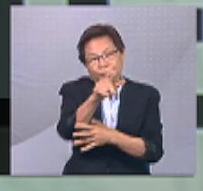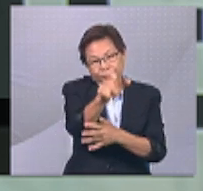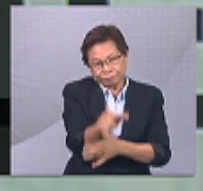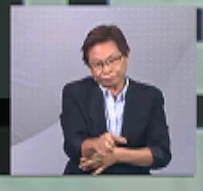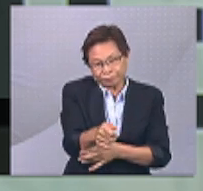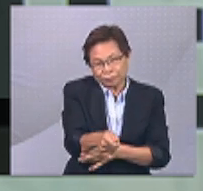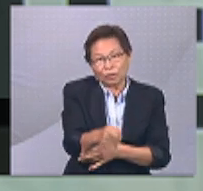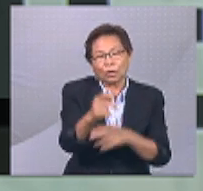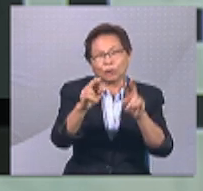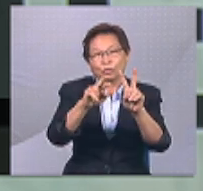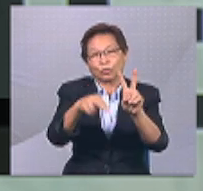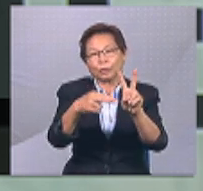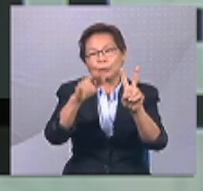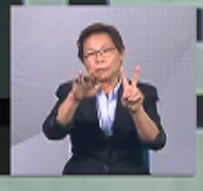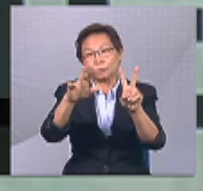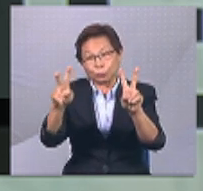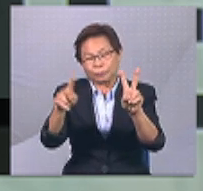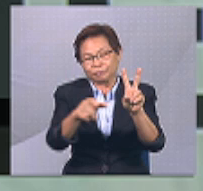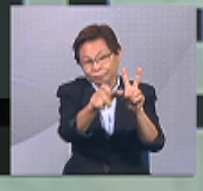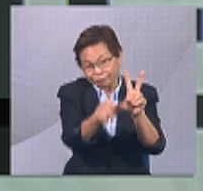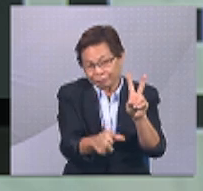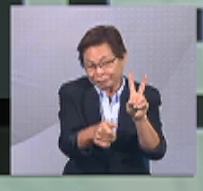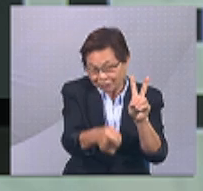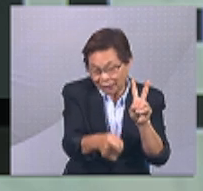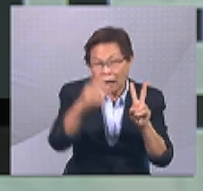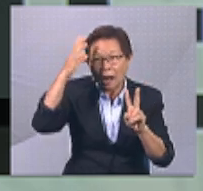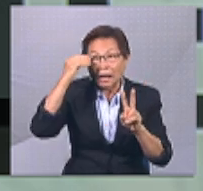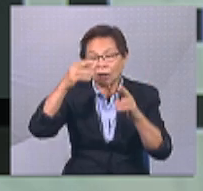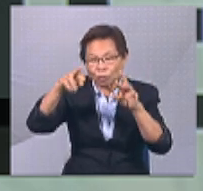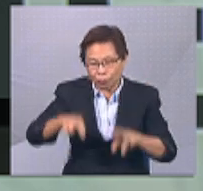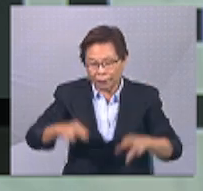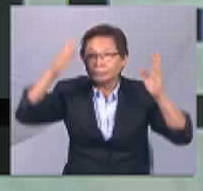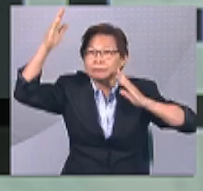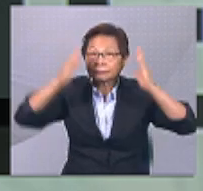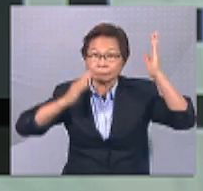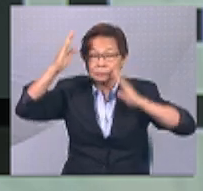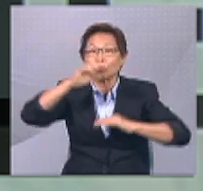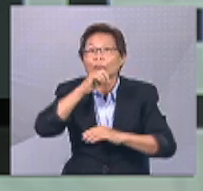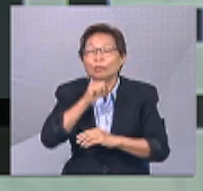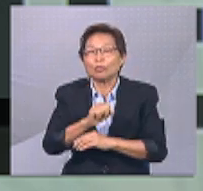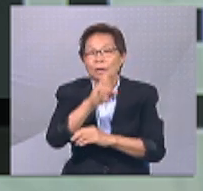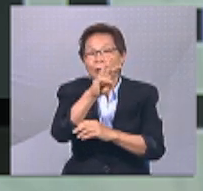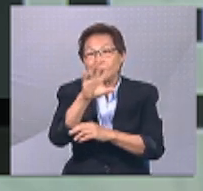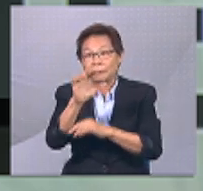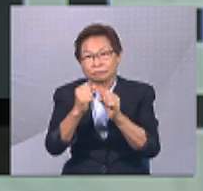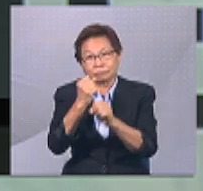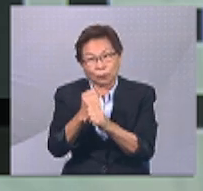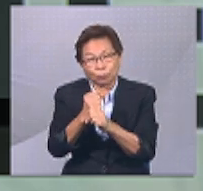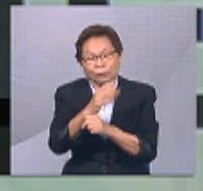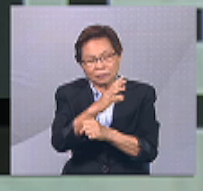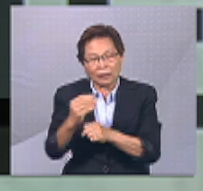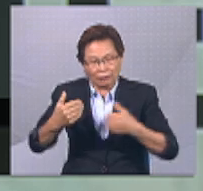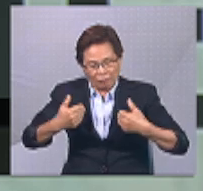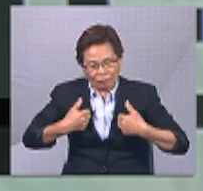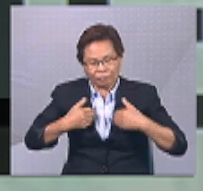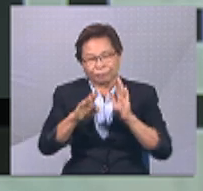kes 2,052, merupakan lelaki warga negara Malaysia berumur 65 tahun dan